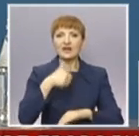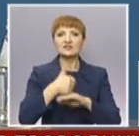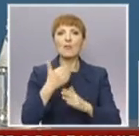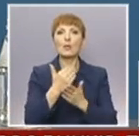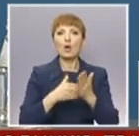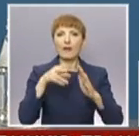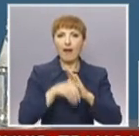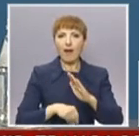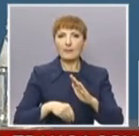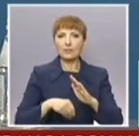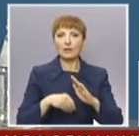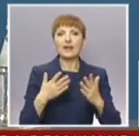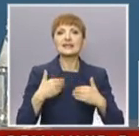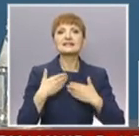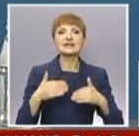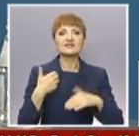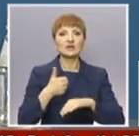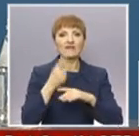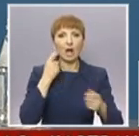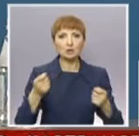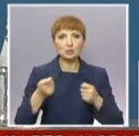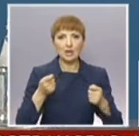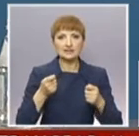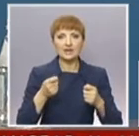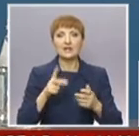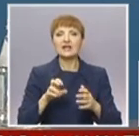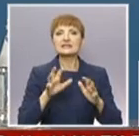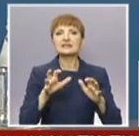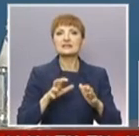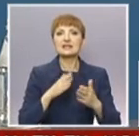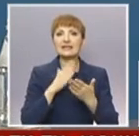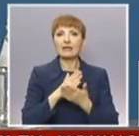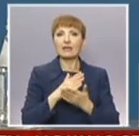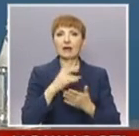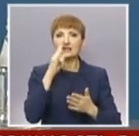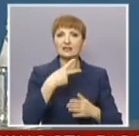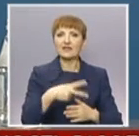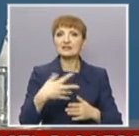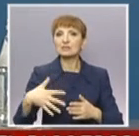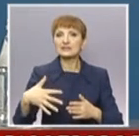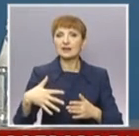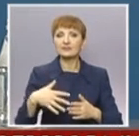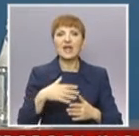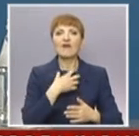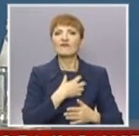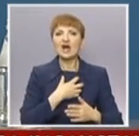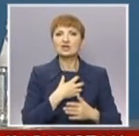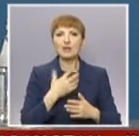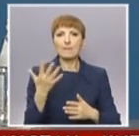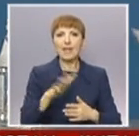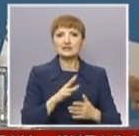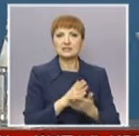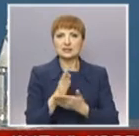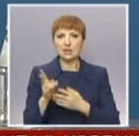такие стратегические программы, инициативы главы государства, как стратегия «Казахстан-2050». 5 институциональных реформ, план нации,